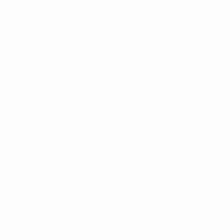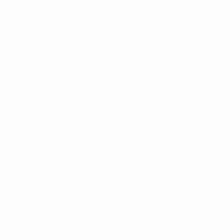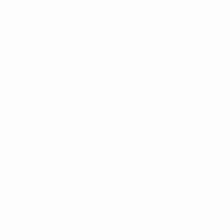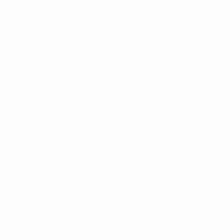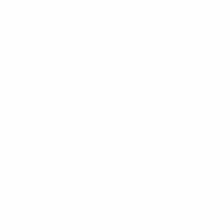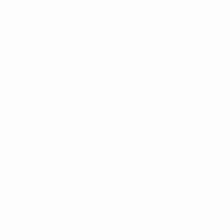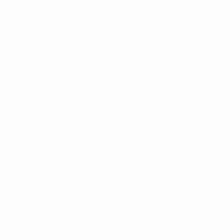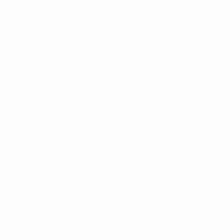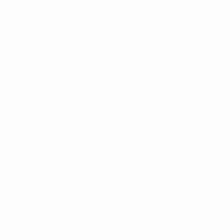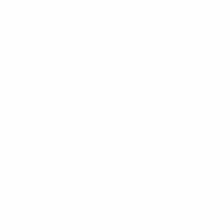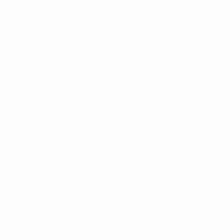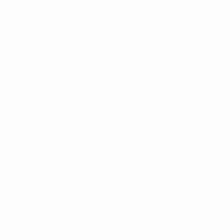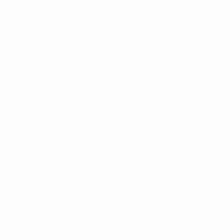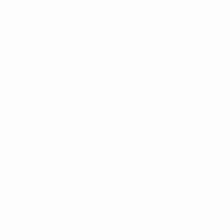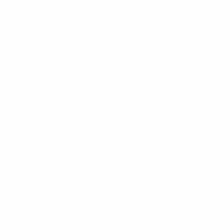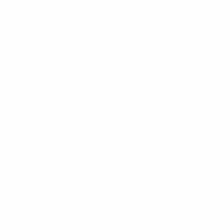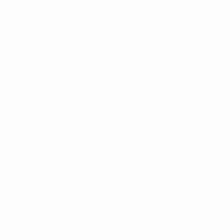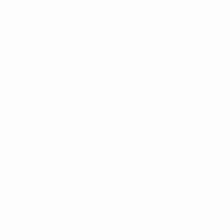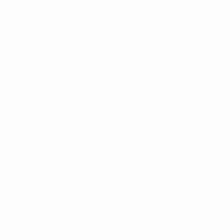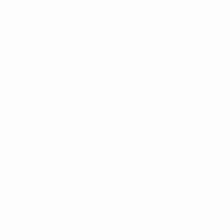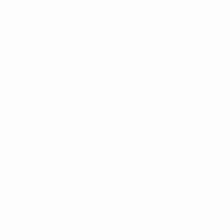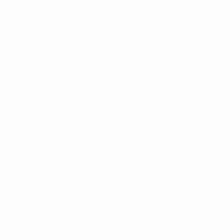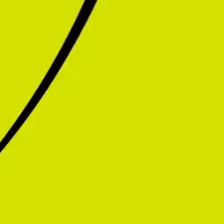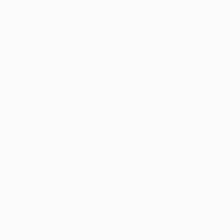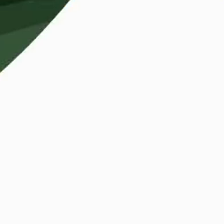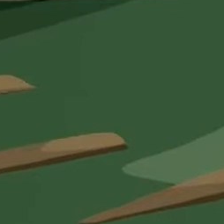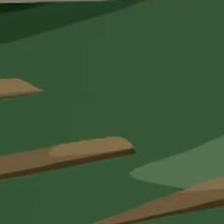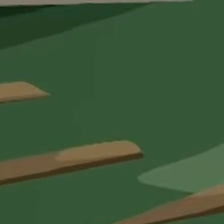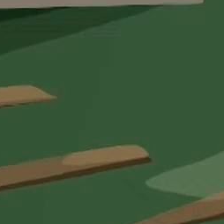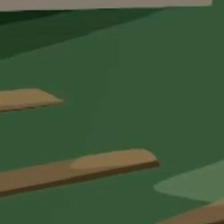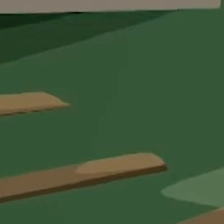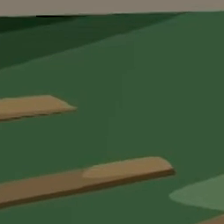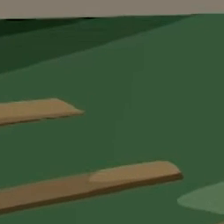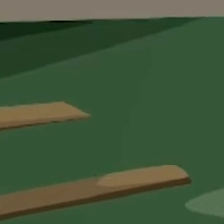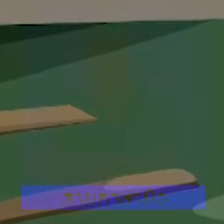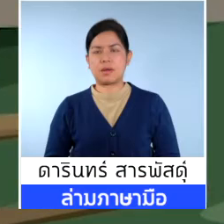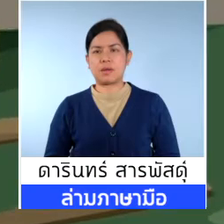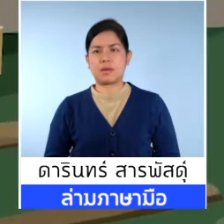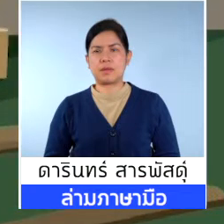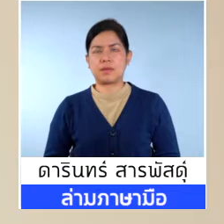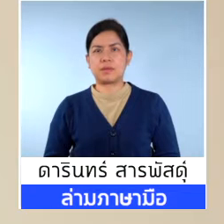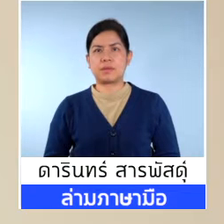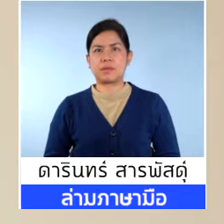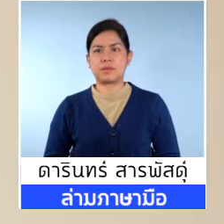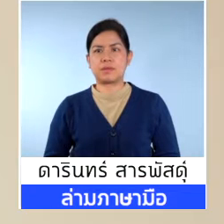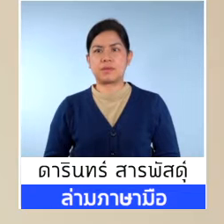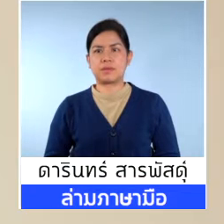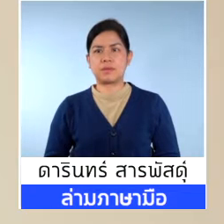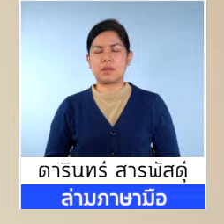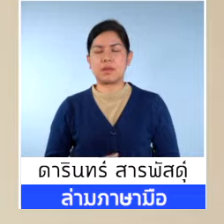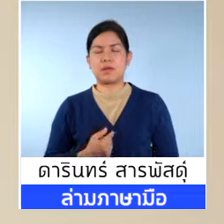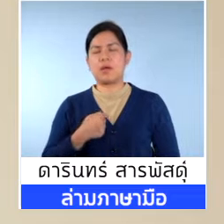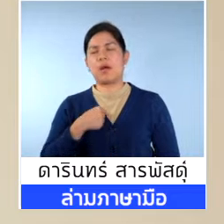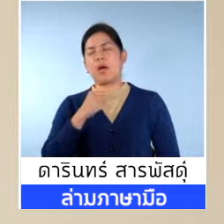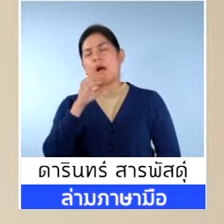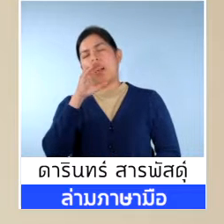's Be Adductor มาเป็หมอกั้นเถอะตอนรู้จัโรธฮอมนไหมตอนกลคืนทบานตนน้ำมิน